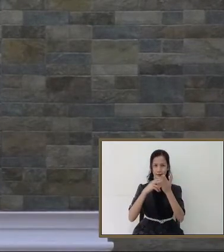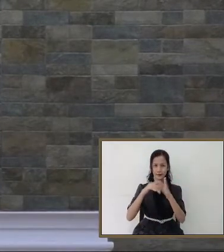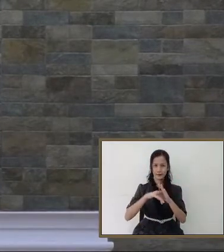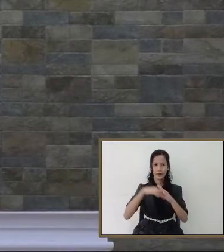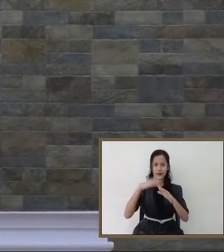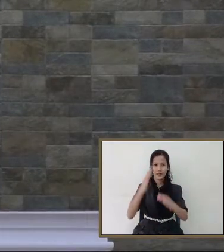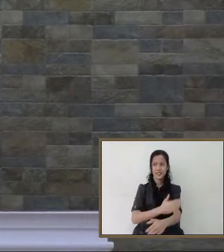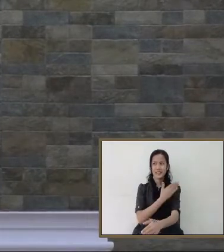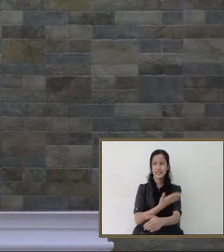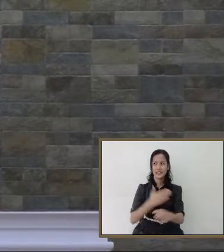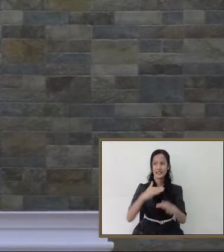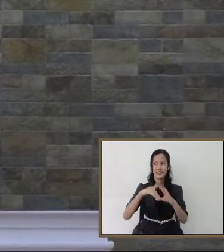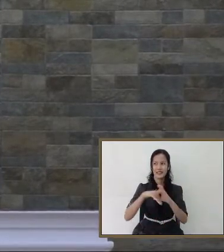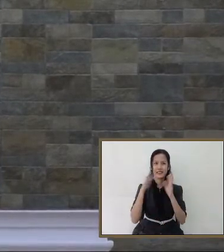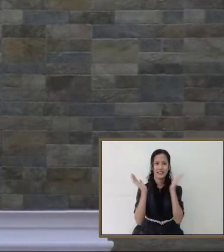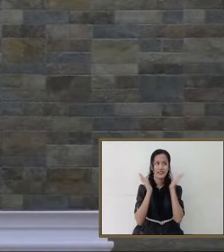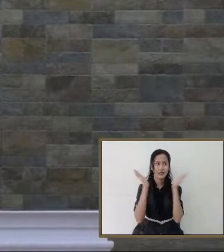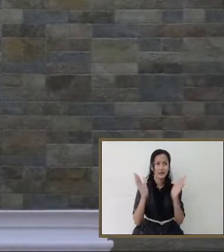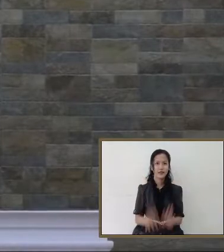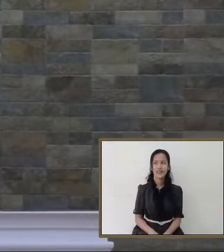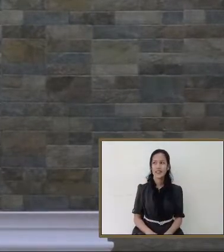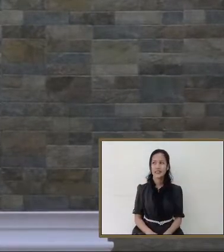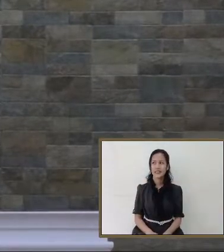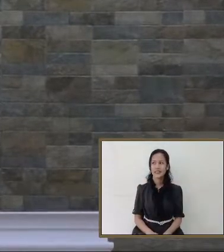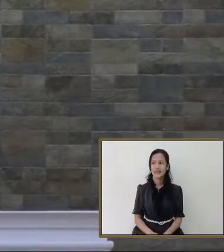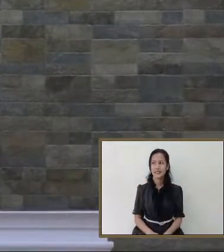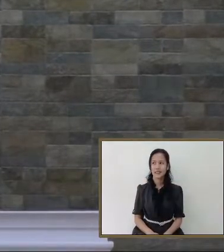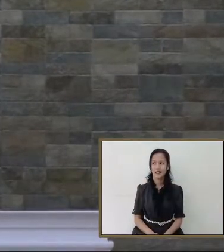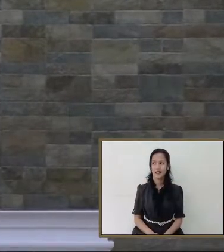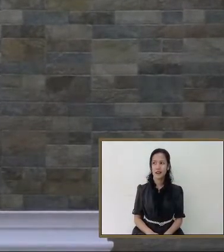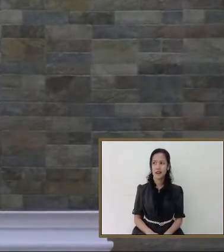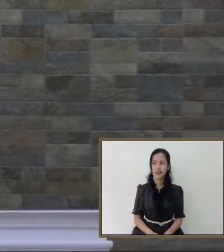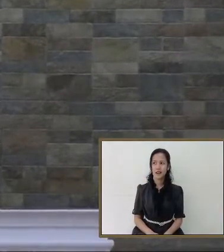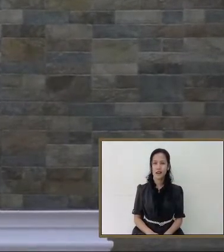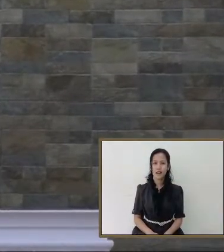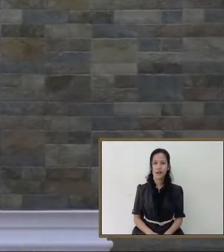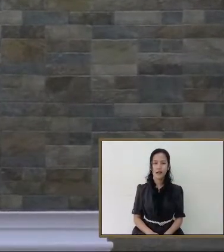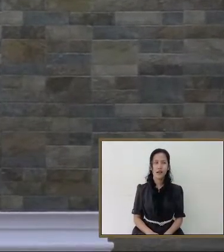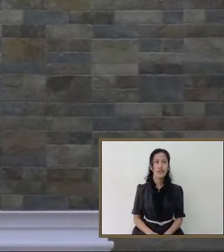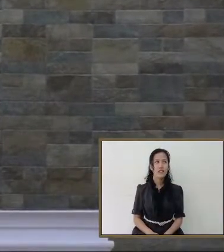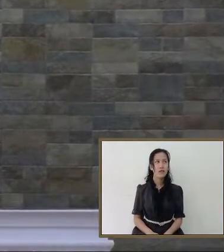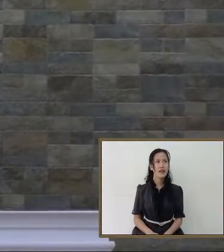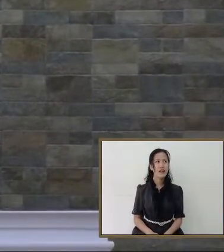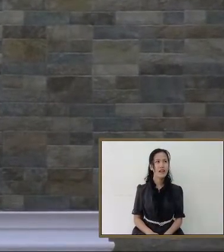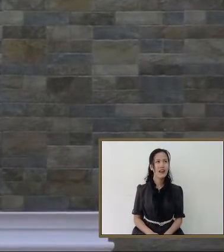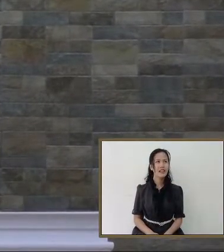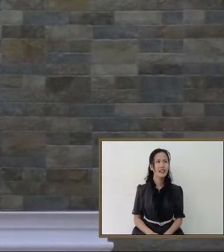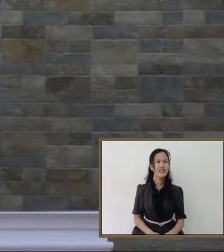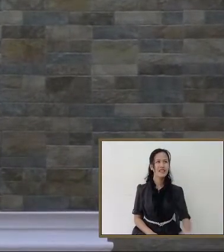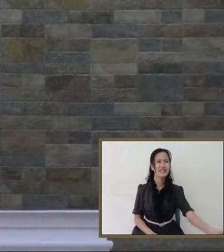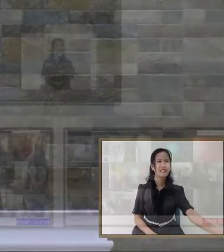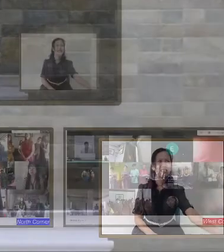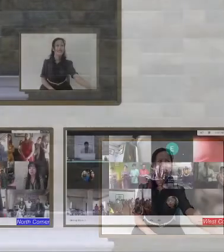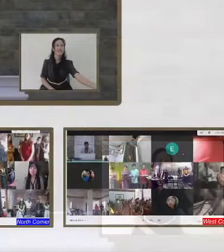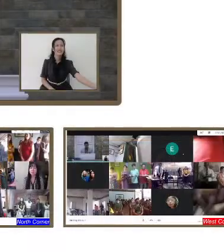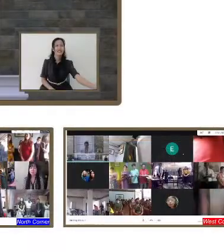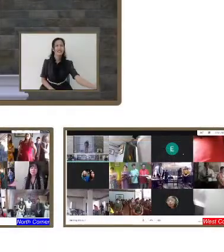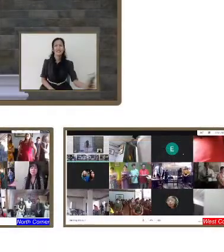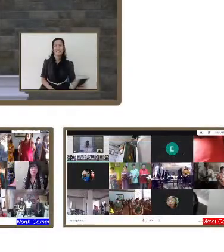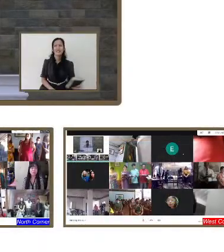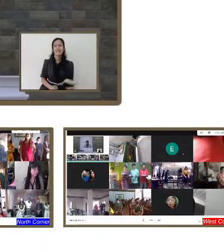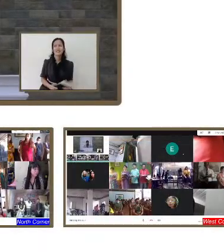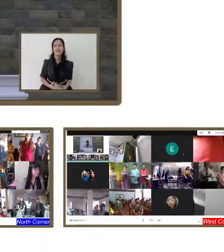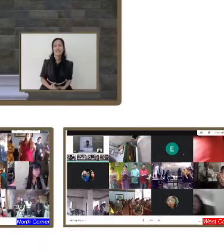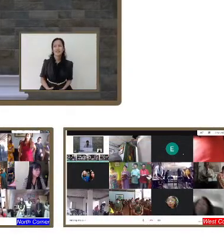awitan sa ating pong pananambahan, kaya may ganyan po tayo, alright? Open your Bibles, please, in the book of Ezra. Nasa book of Ezra na